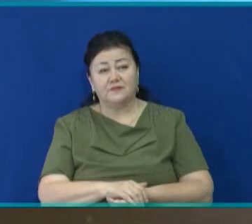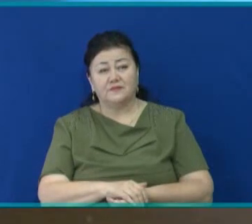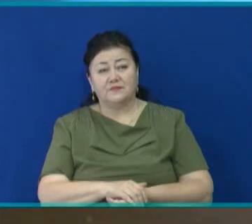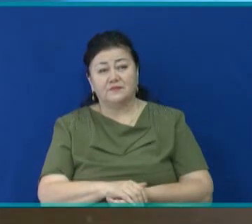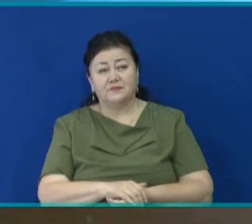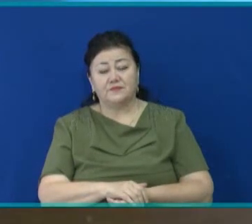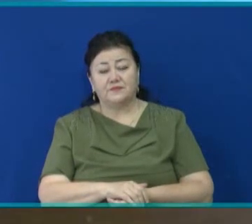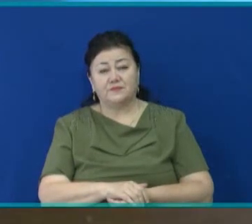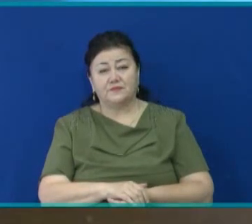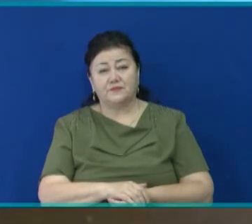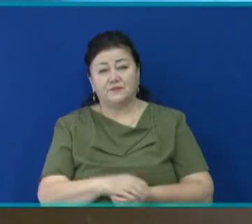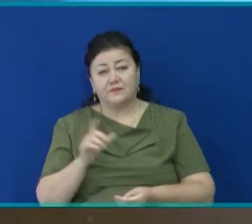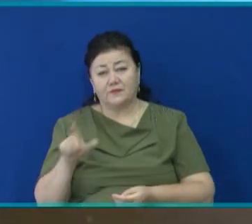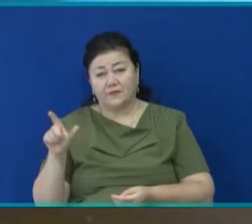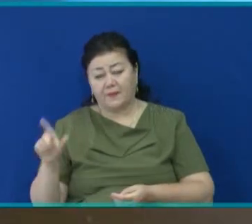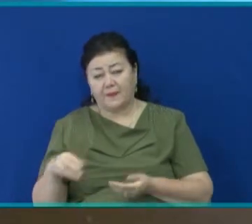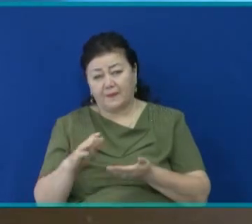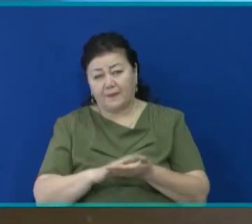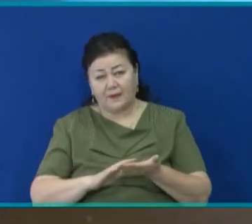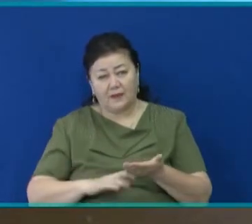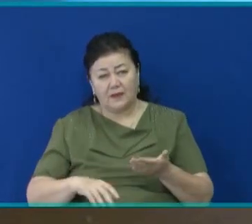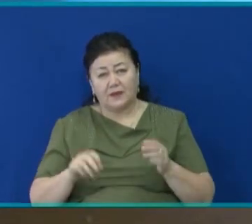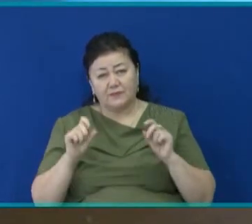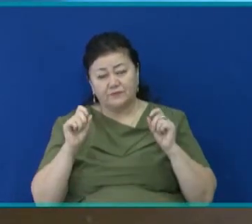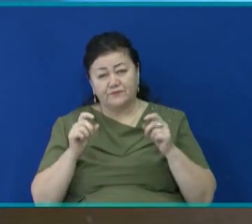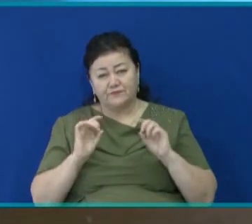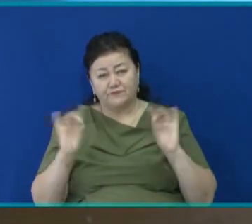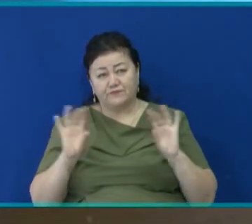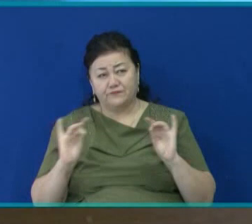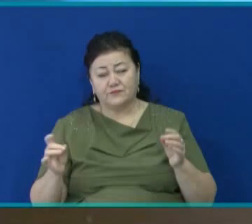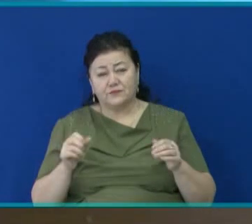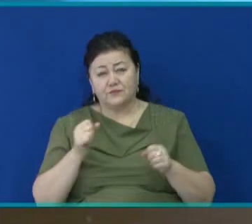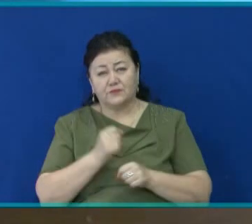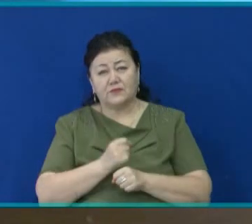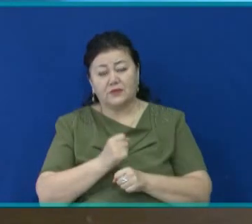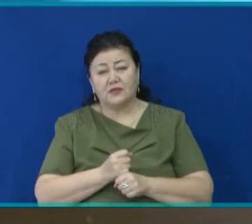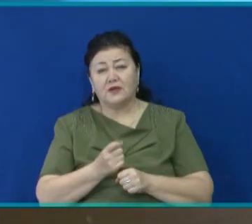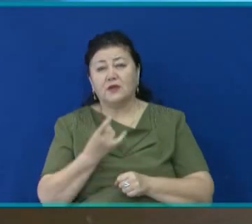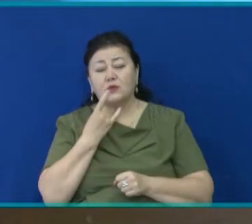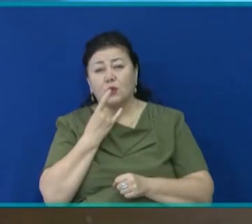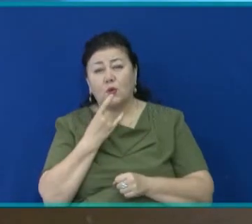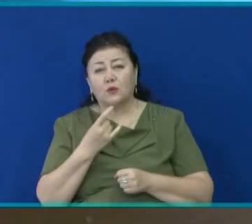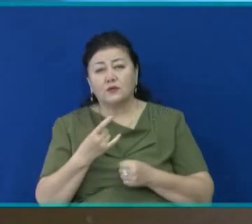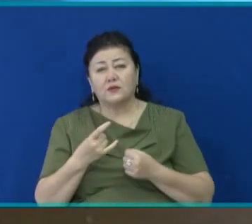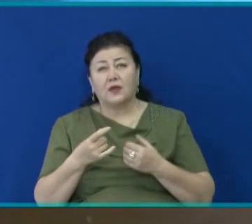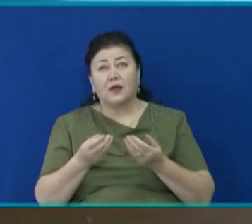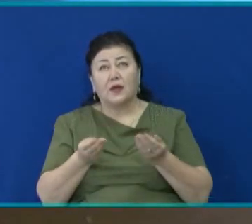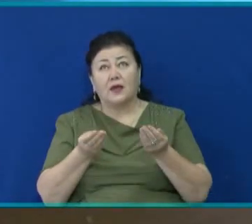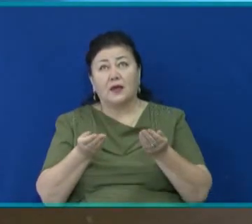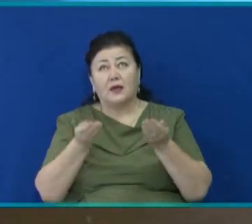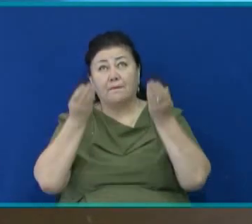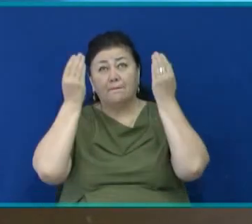подали, значит, объявление OLX о том, что занимаются изготовлением пластиковых окон, натяжных